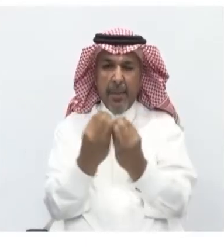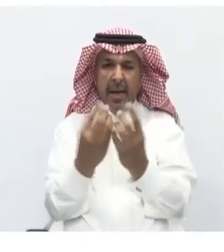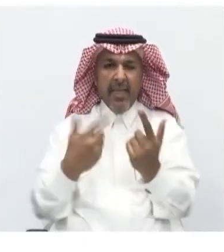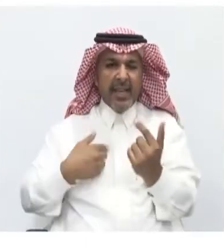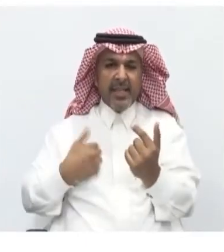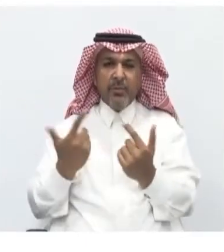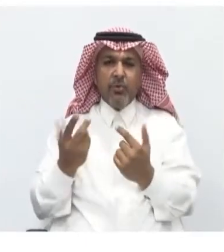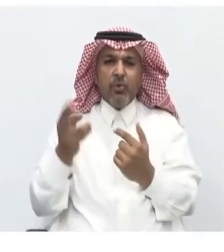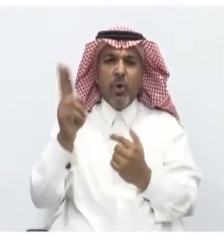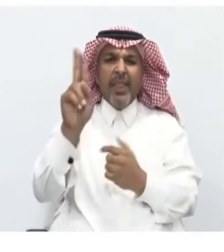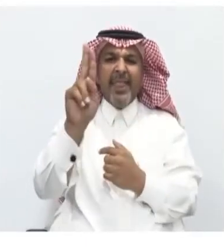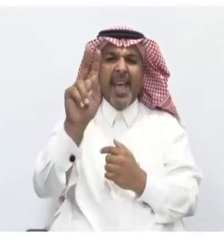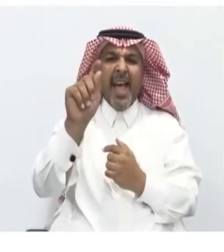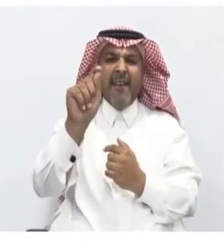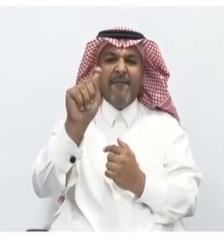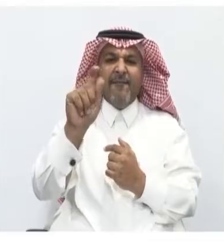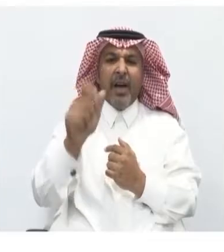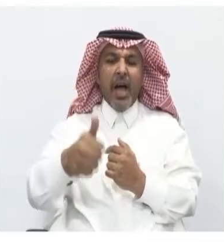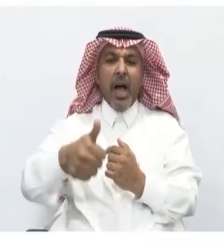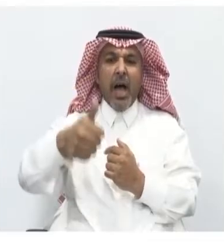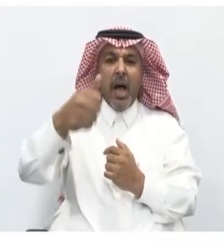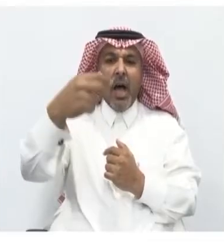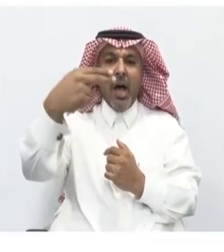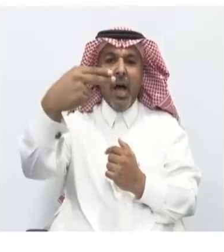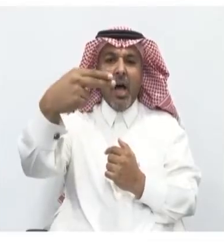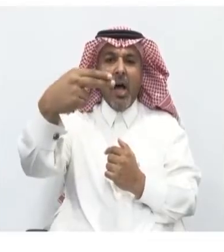من اكسيد الحديد الثلاثي